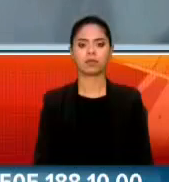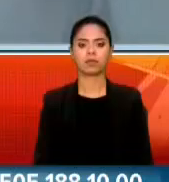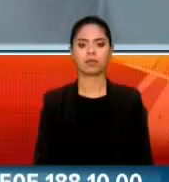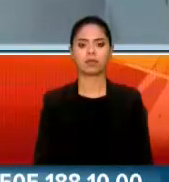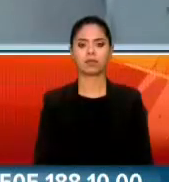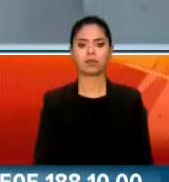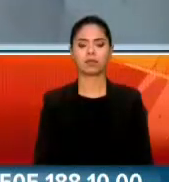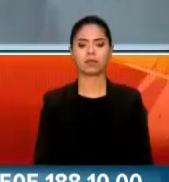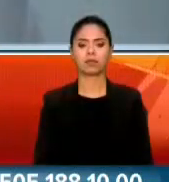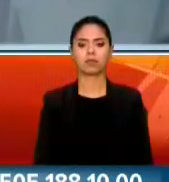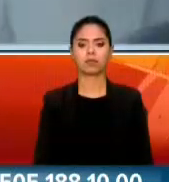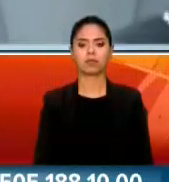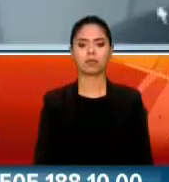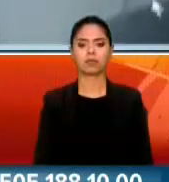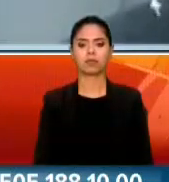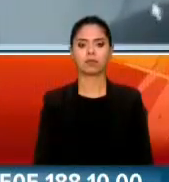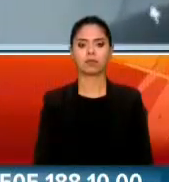Benim oğlum zararlı attı.